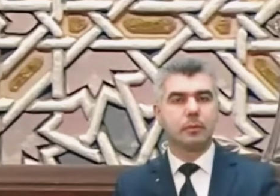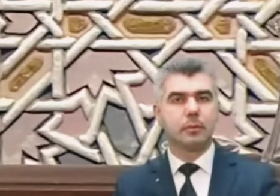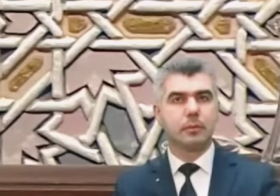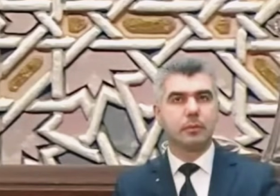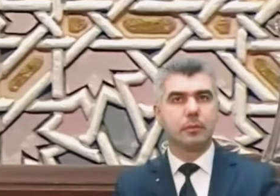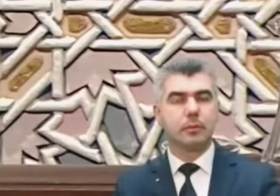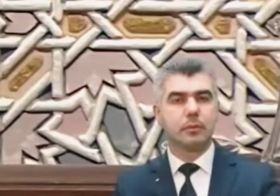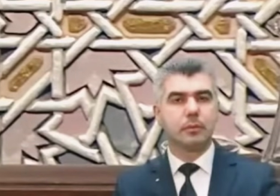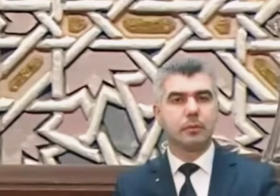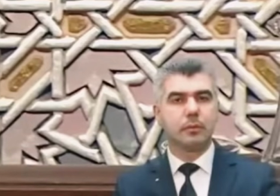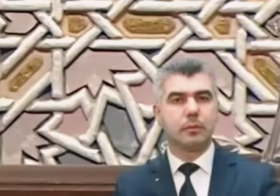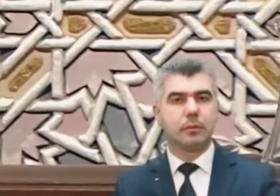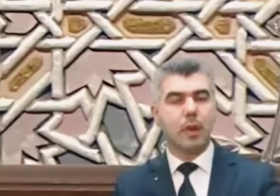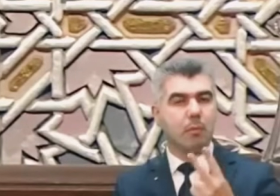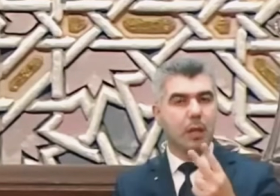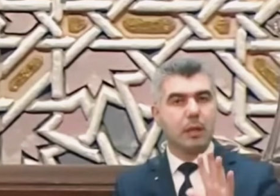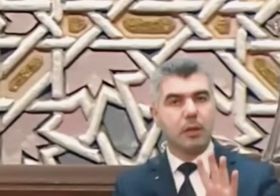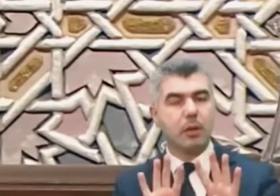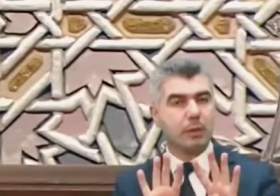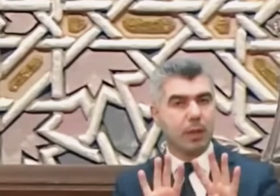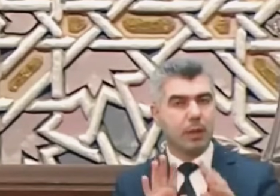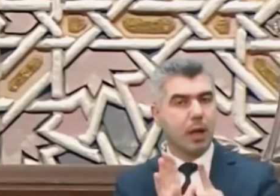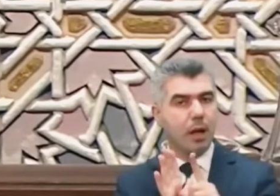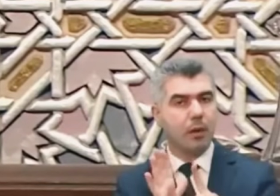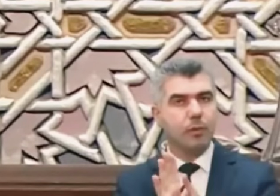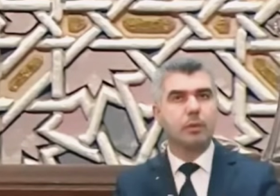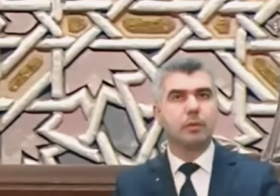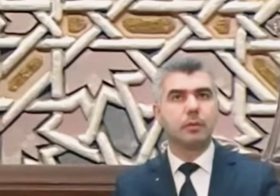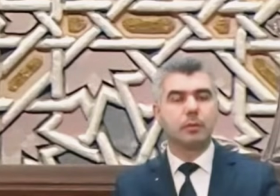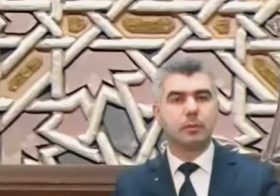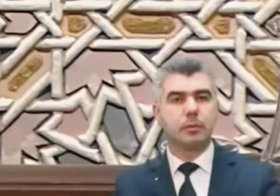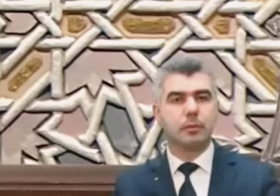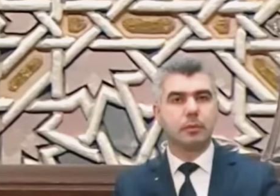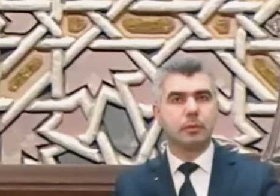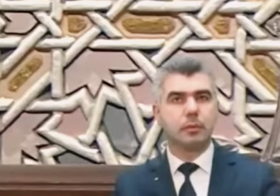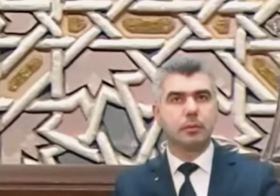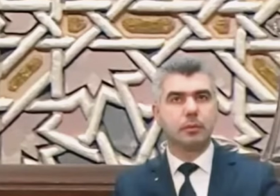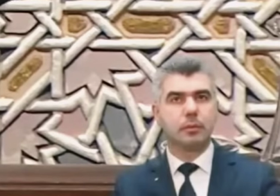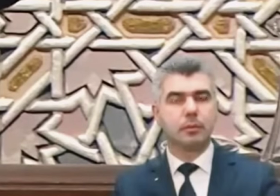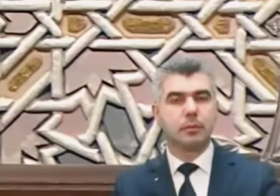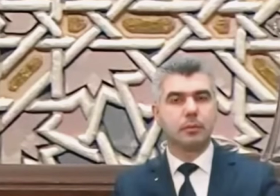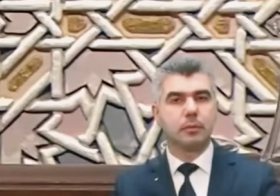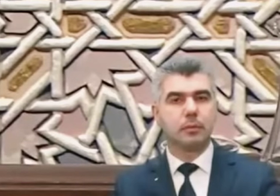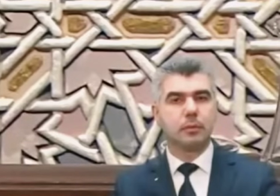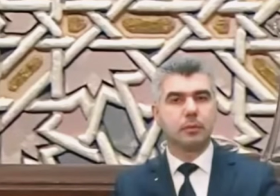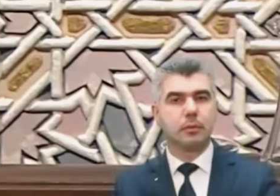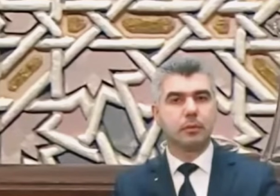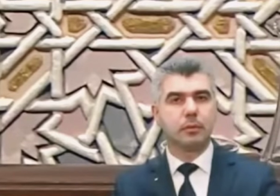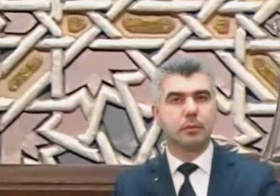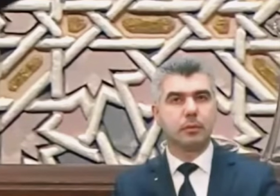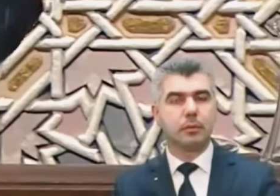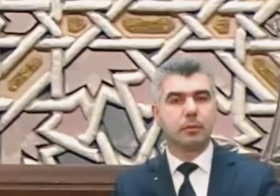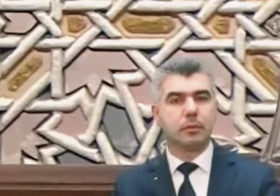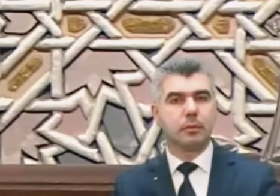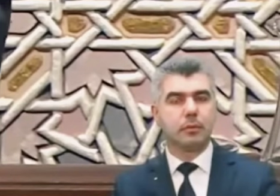نعم، المادة 286 الفقرة الخامسة، الفقرة ما قبل الأخيرة في هذه المادة. وجملة، ودائما الشيطان